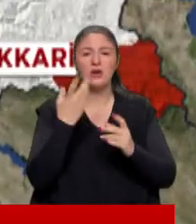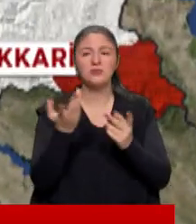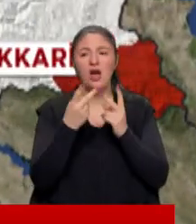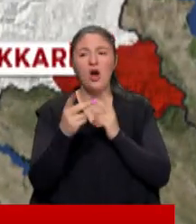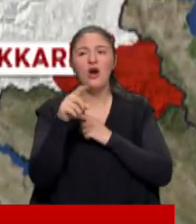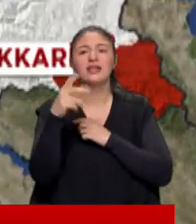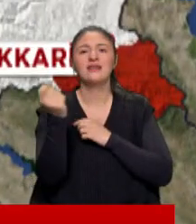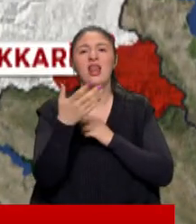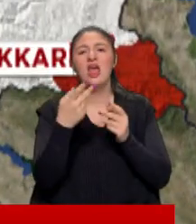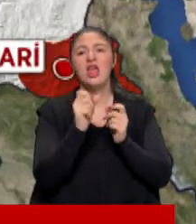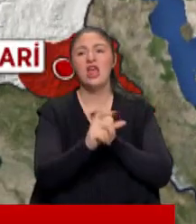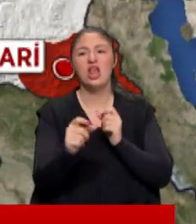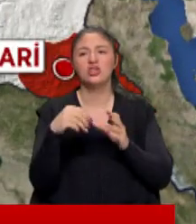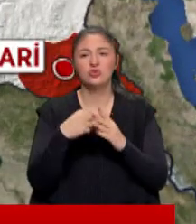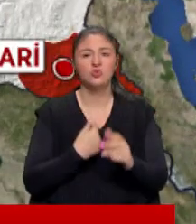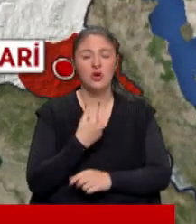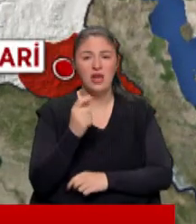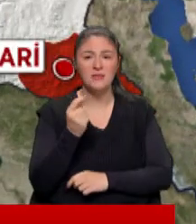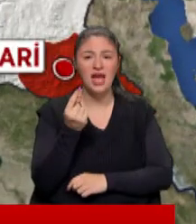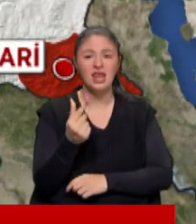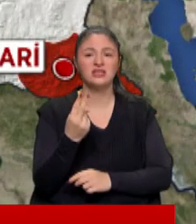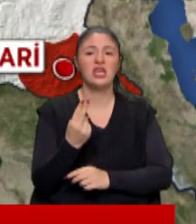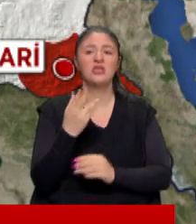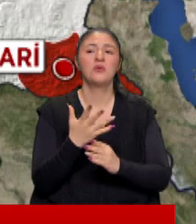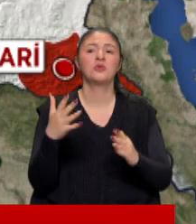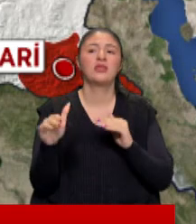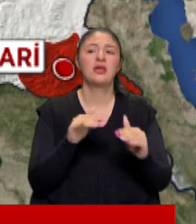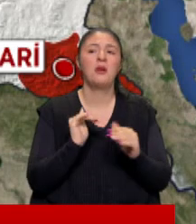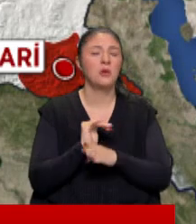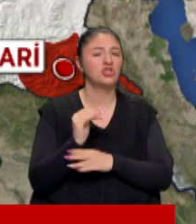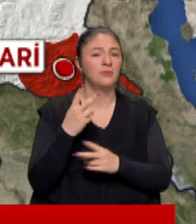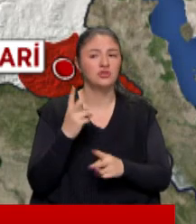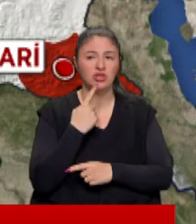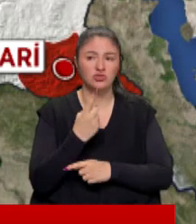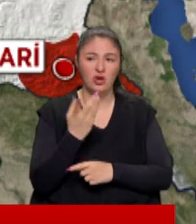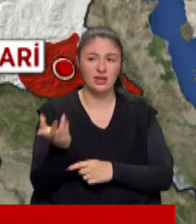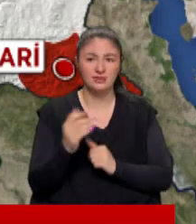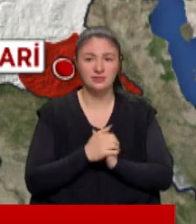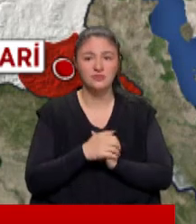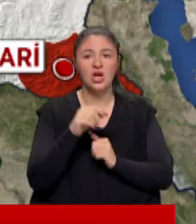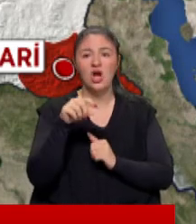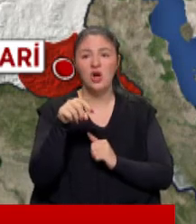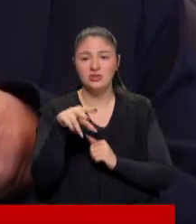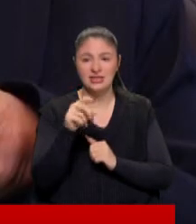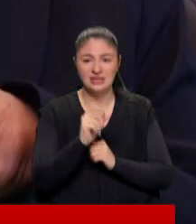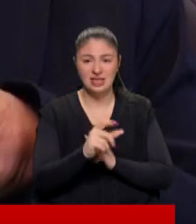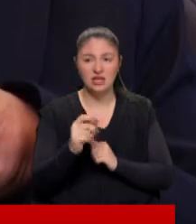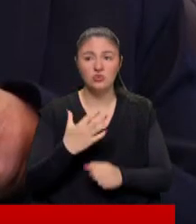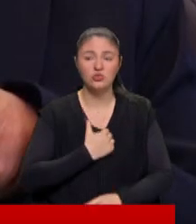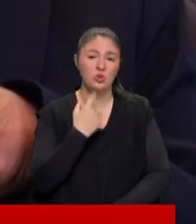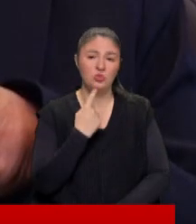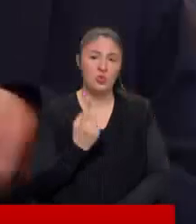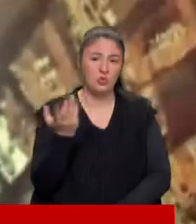sıraladığı 18 il için uyarıda bulundu. En az 7 büyüklüğünde deprem yaşanabileceğini söyledi. 18 il,